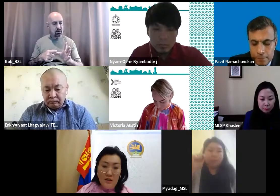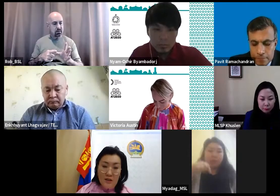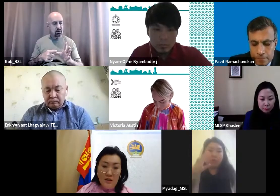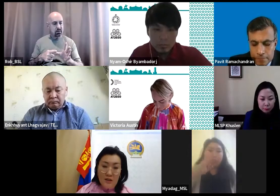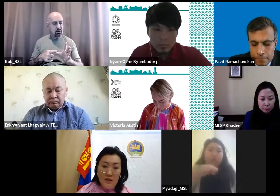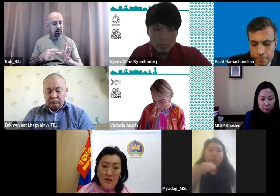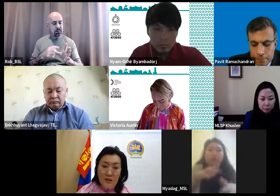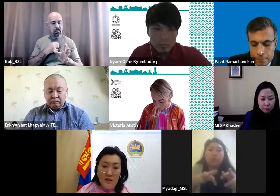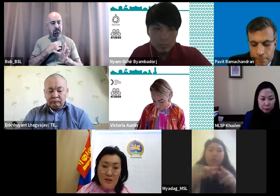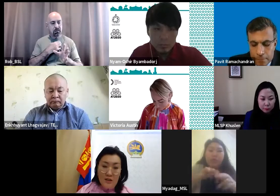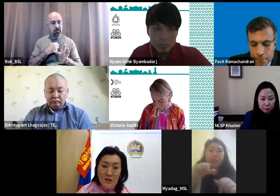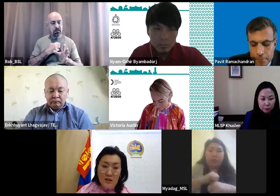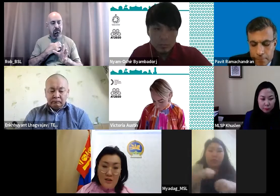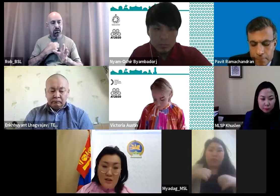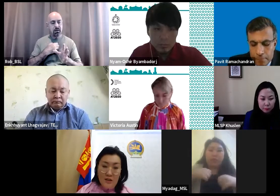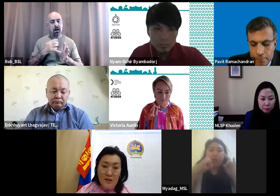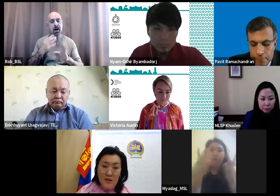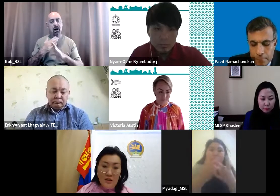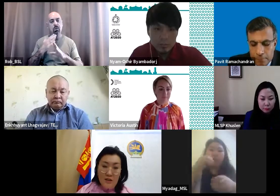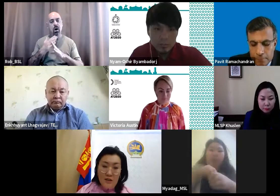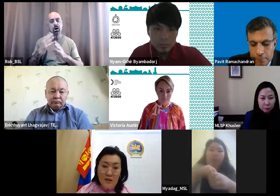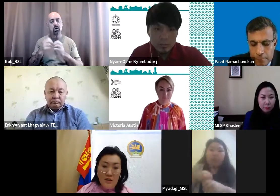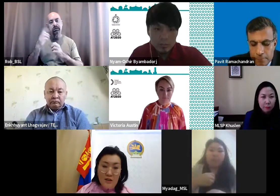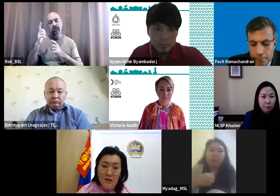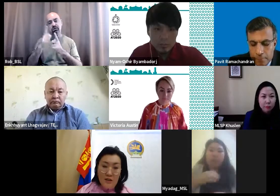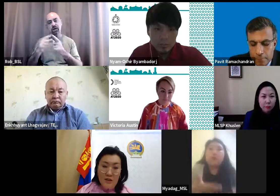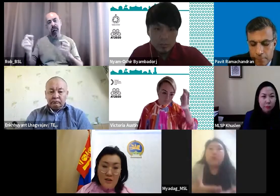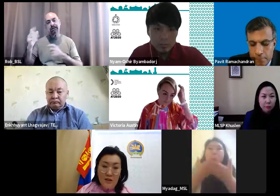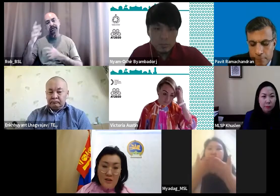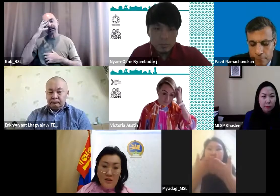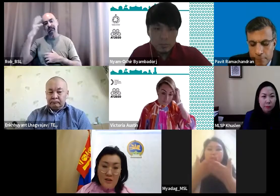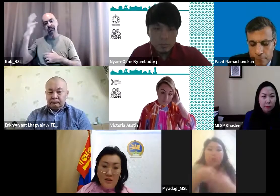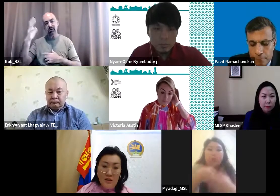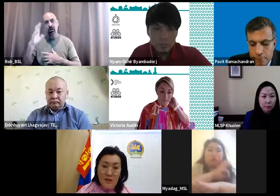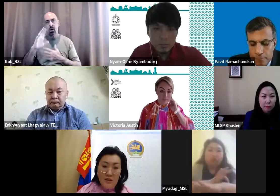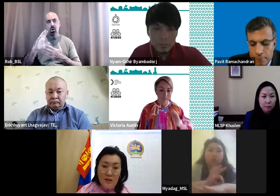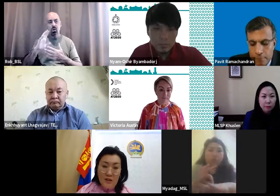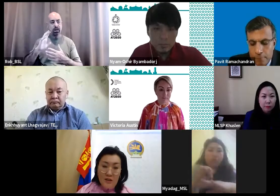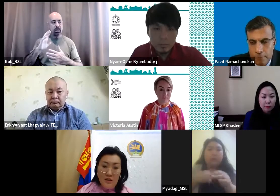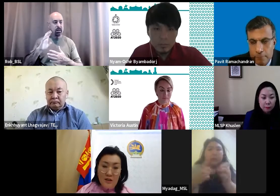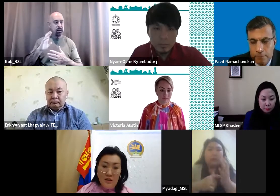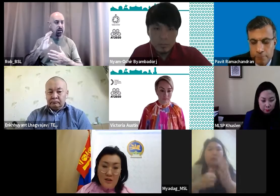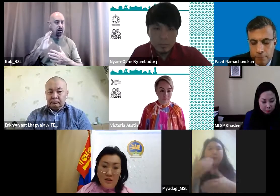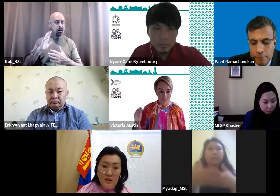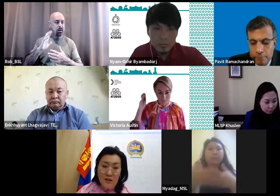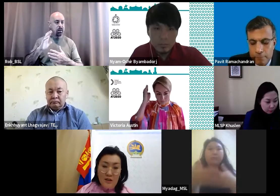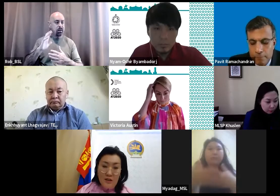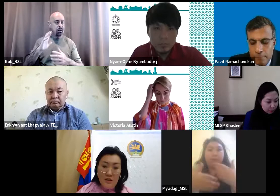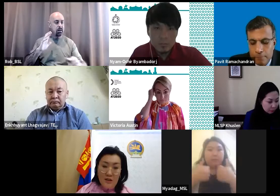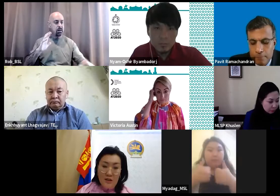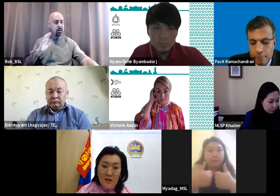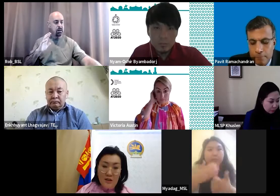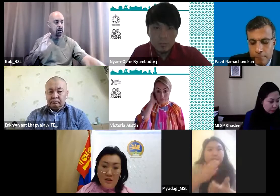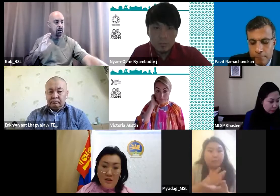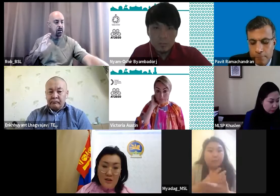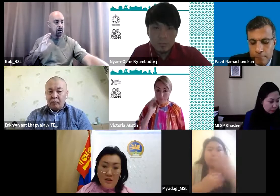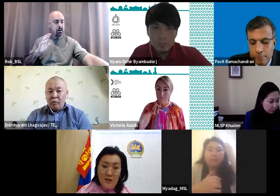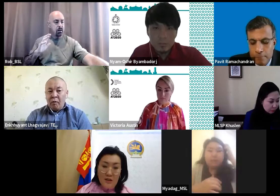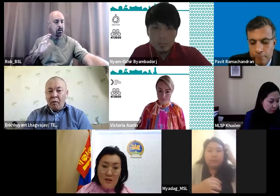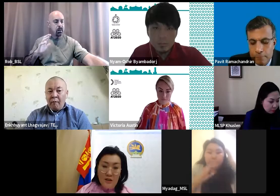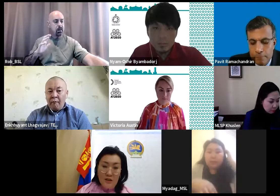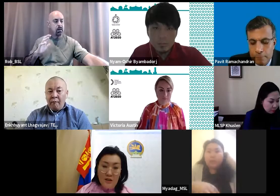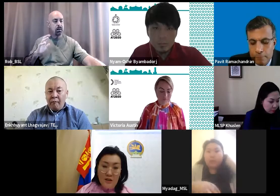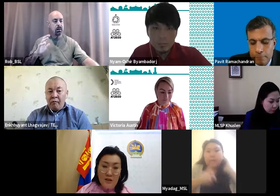оролцоог дэмжих гэсэн одоо ийм төслийг бас хэрэгжүүлсэн байгаа. Тэгээд та бүхний өнөөдрийн одоо бас